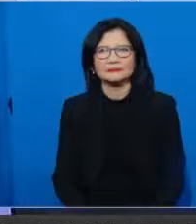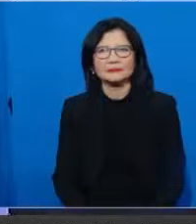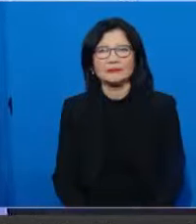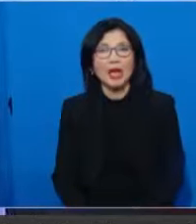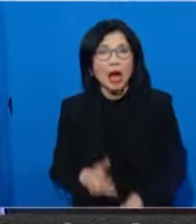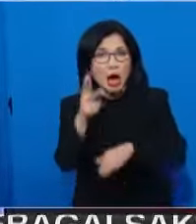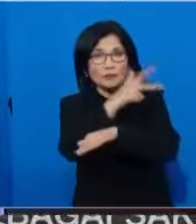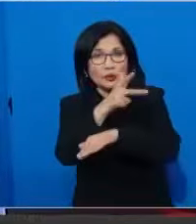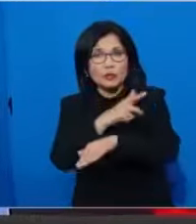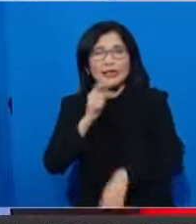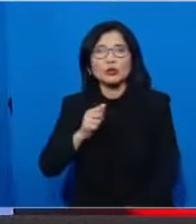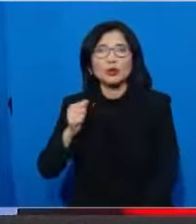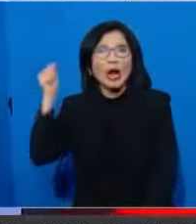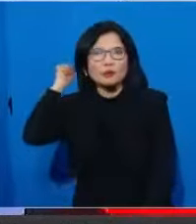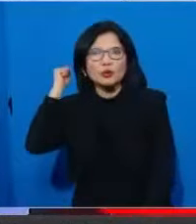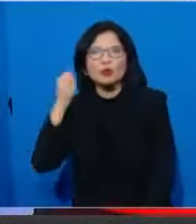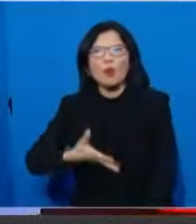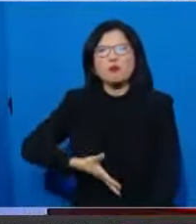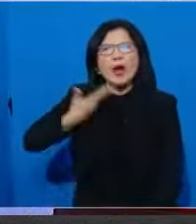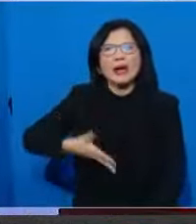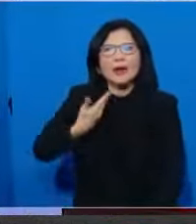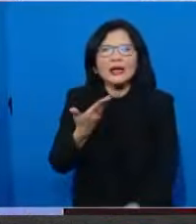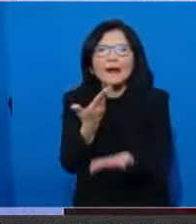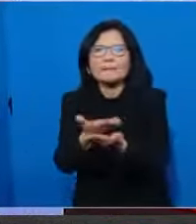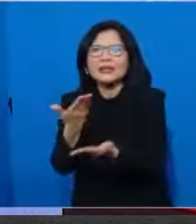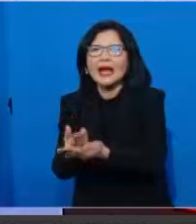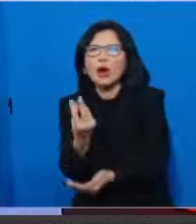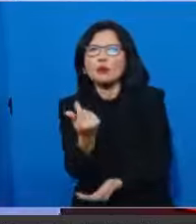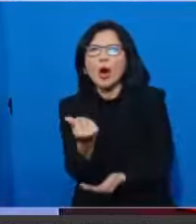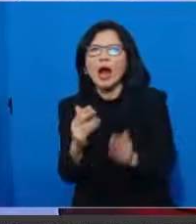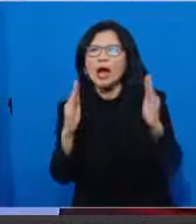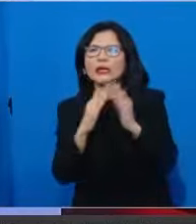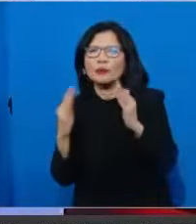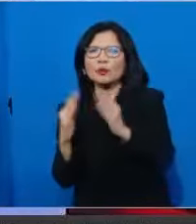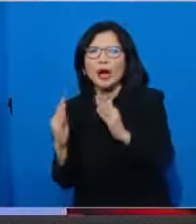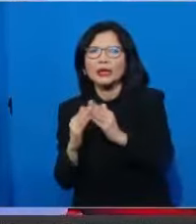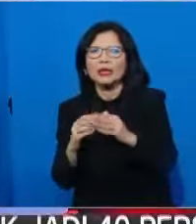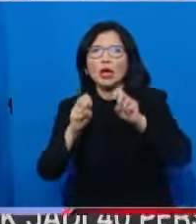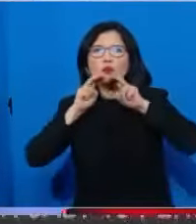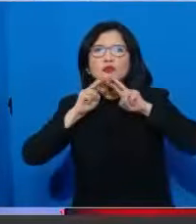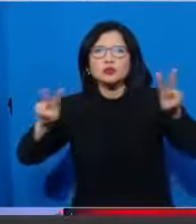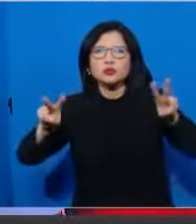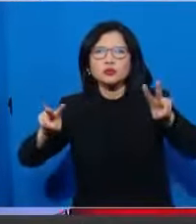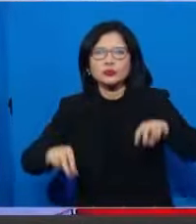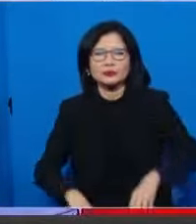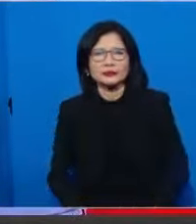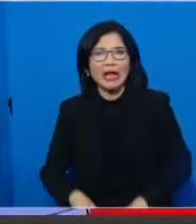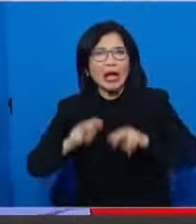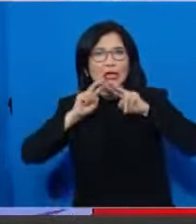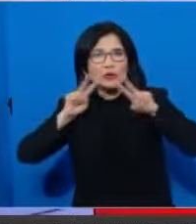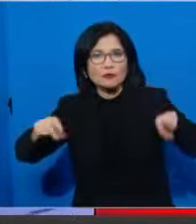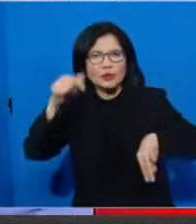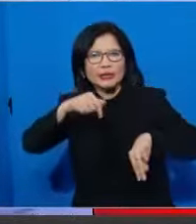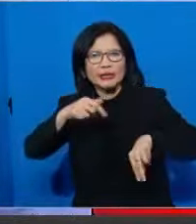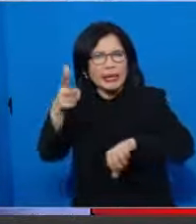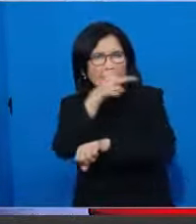Video aksi seorang ibu yang marah saat meminta sedekah di rumah warga di perumahan Ciputat Baru, Tangerang Selatan menjadi viral. Aksi viral ibu rumah tangga pun